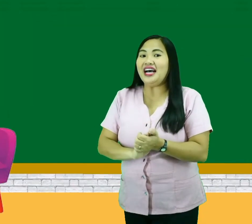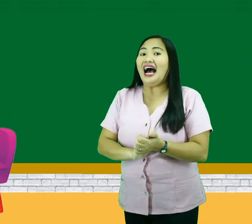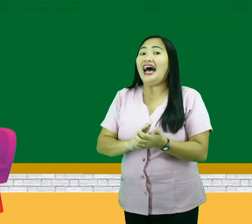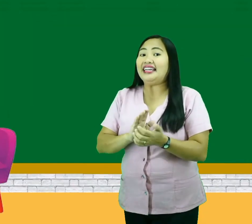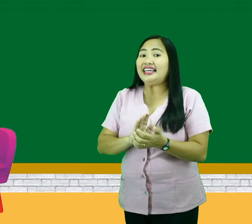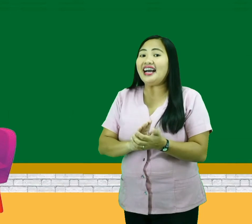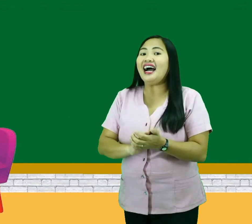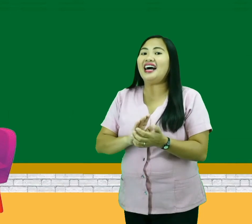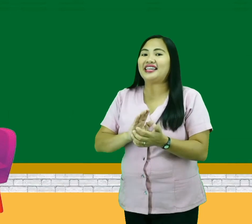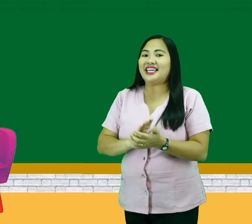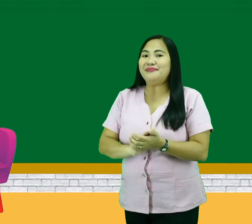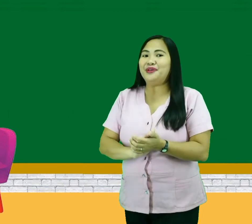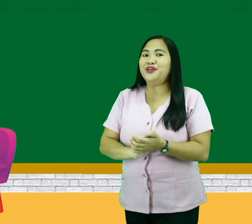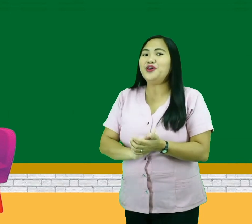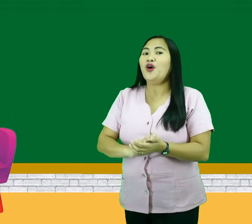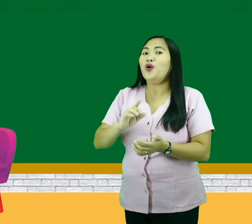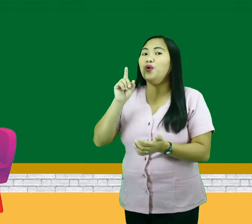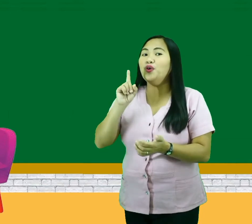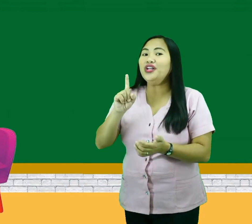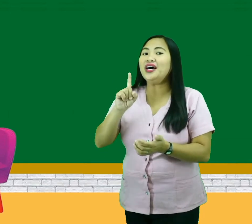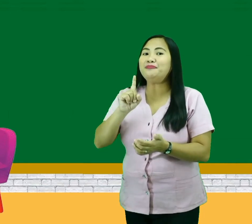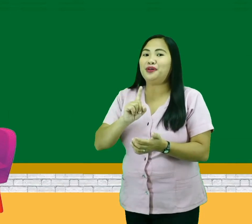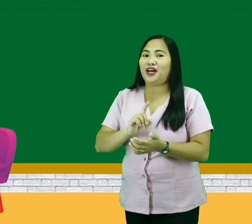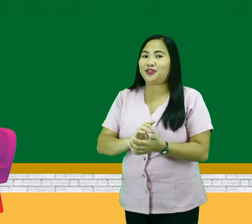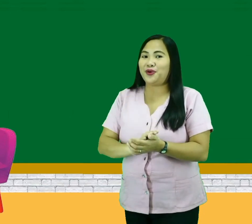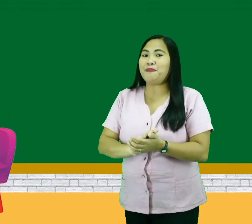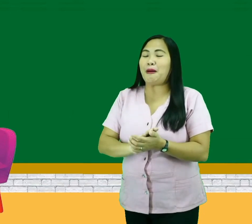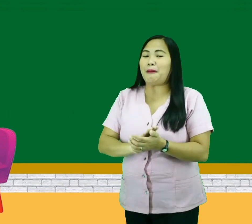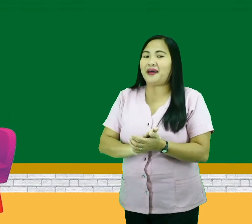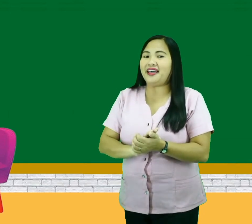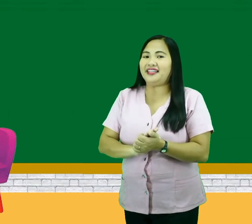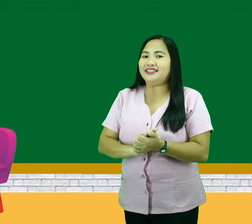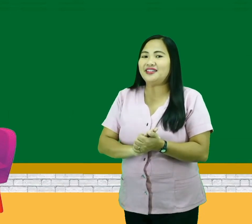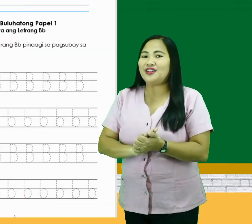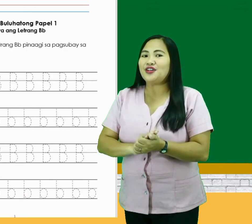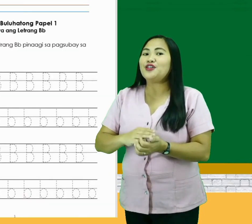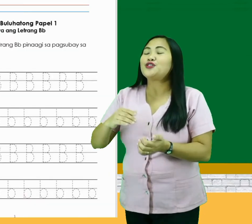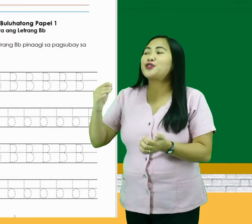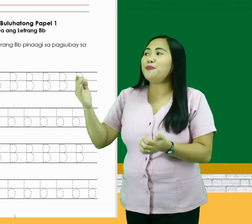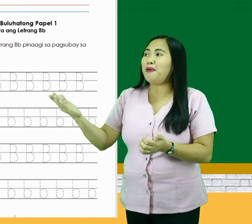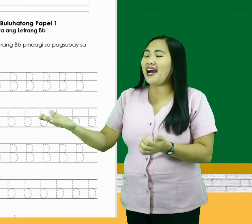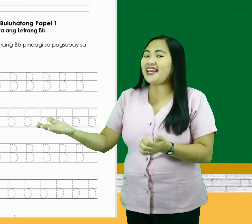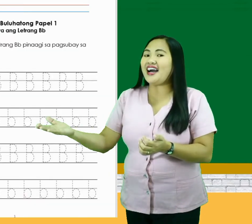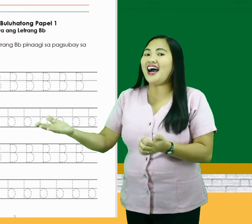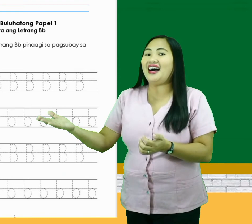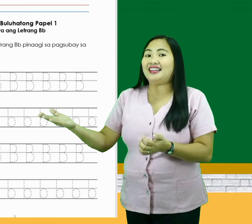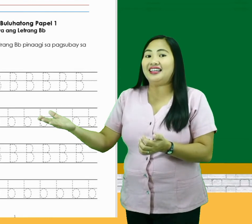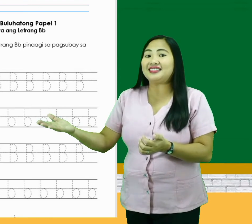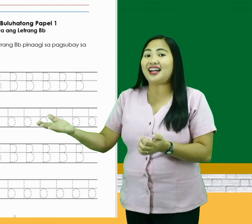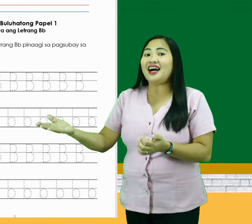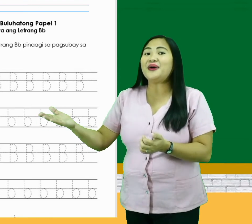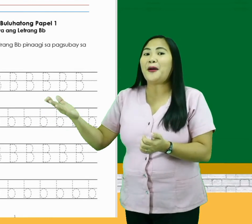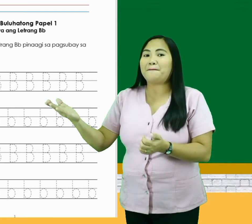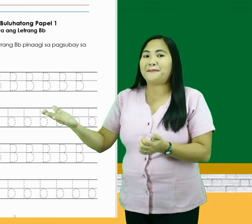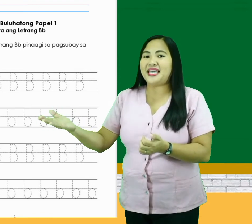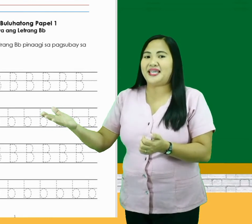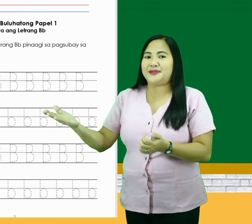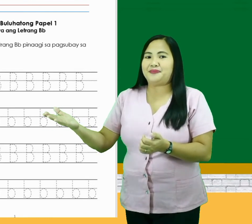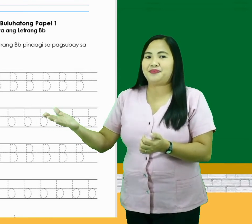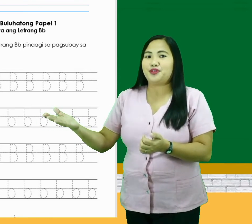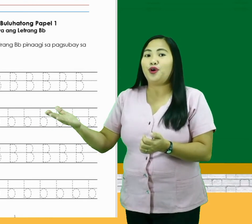karon, ania ang imong unang bulhatong papel. Subaya ang letrang